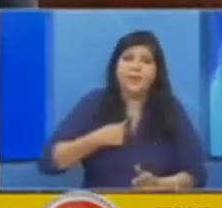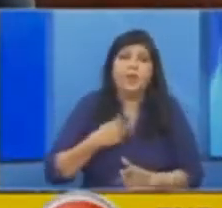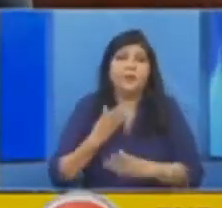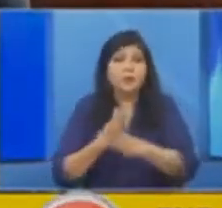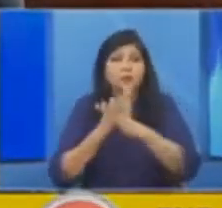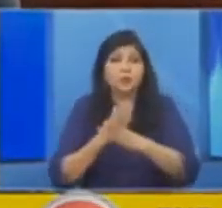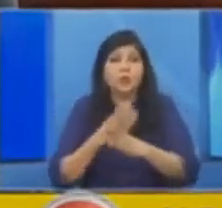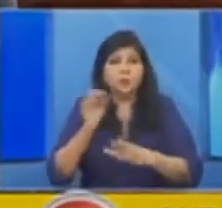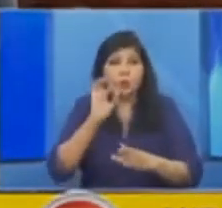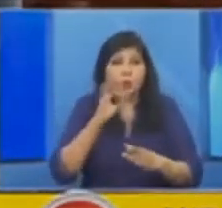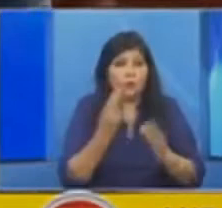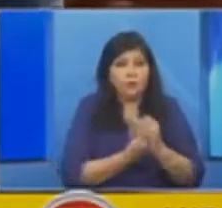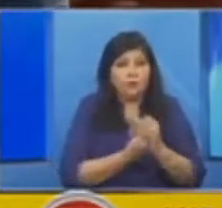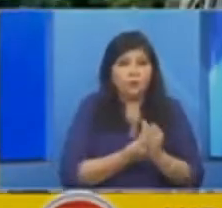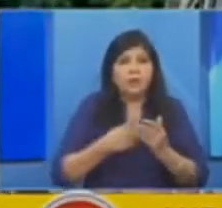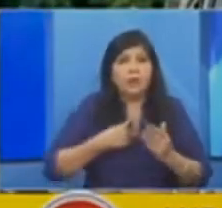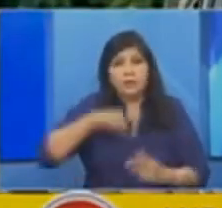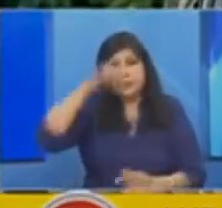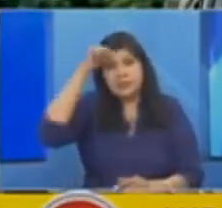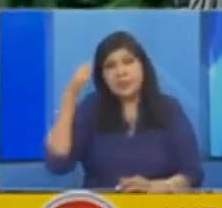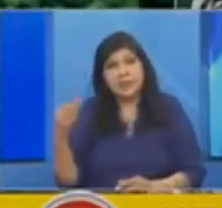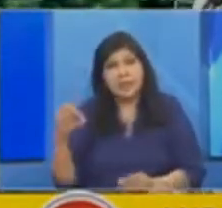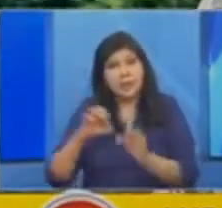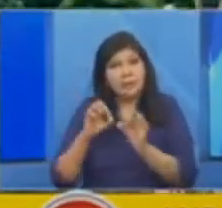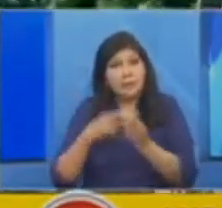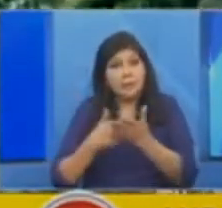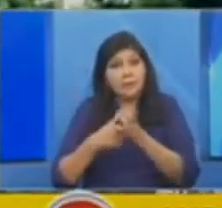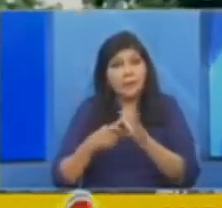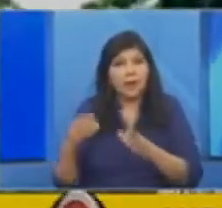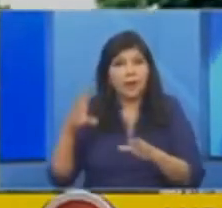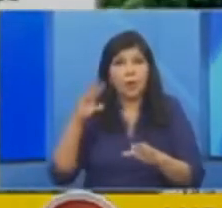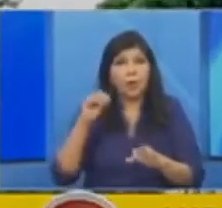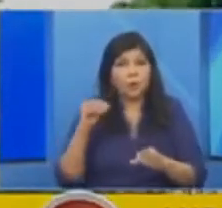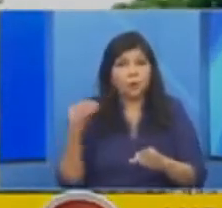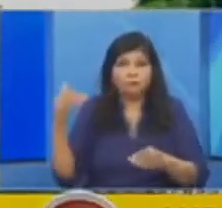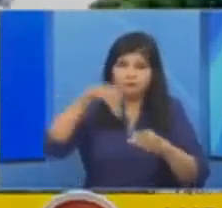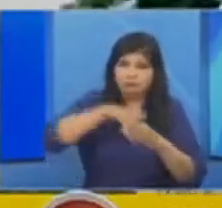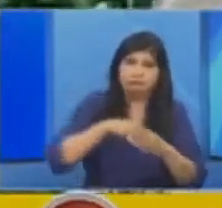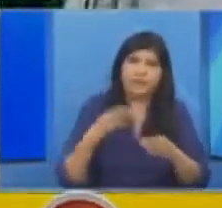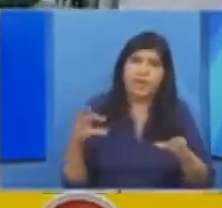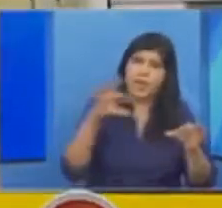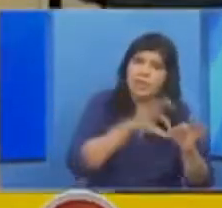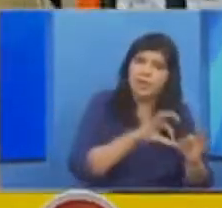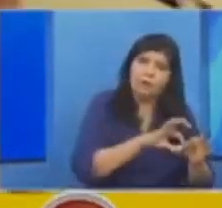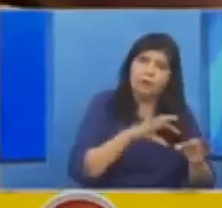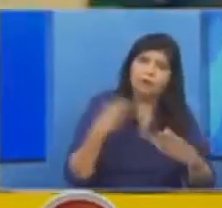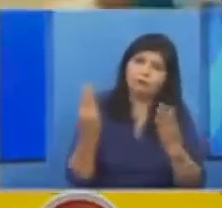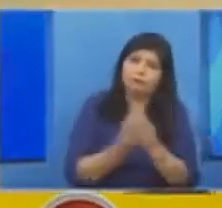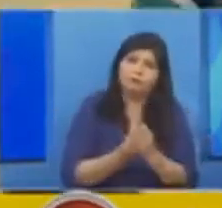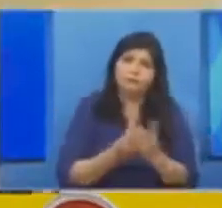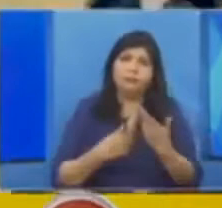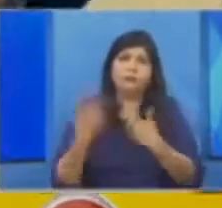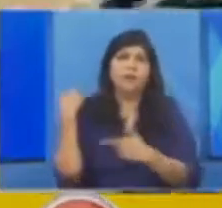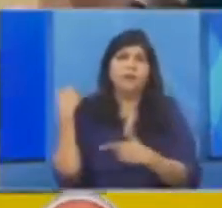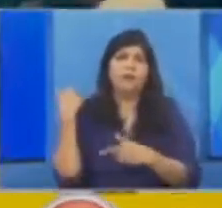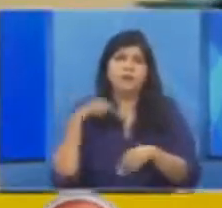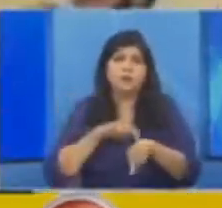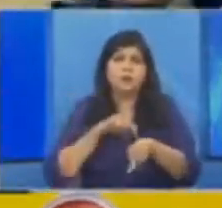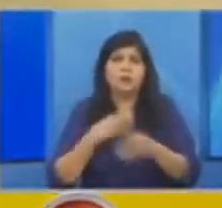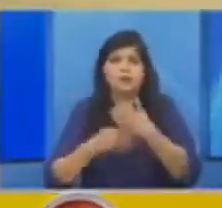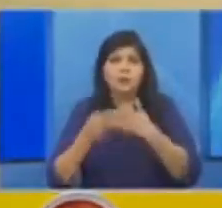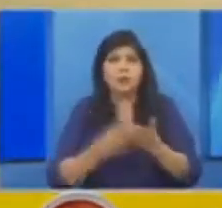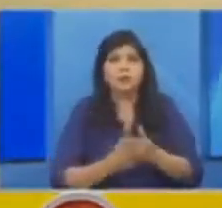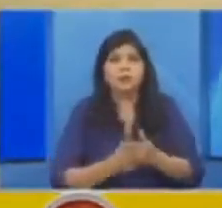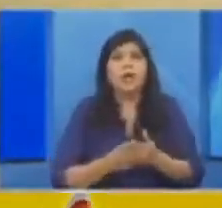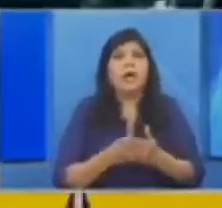एजेंशियों ने भी इन इंडियन ब्रीड के डॉक्स को अपनी सुरक्षा दस्ते में सामिल कर रही हैं पिछले कुछ समय में